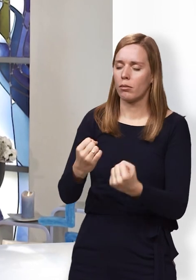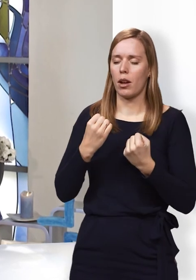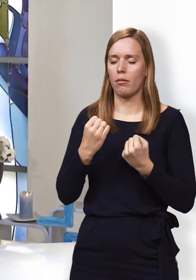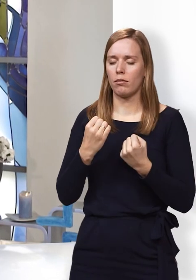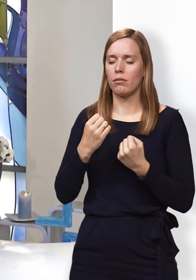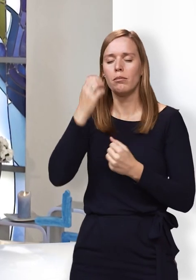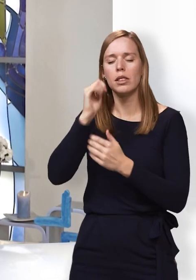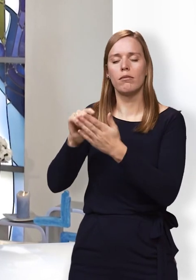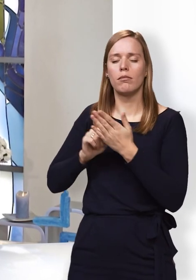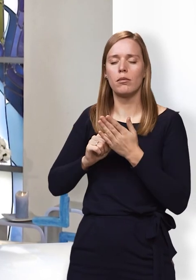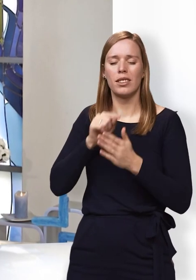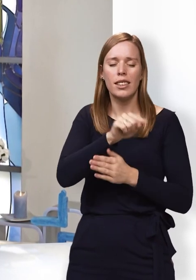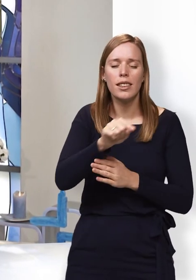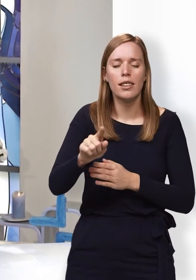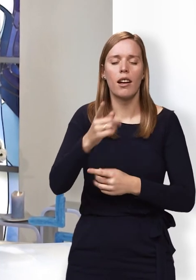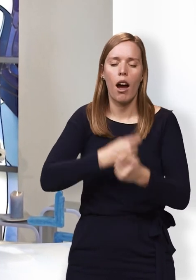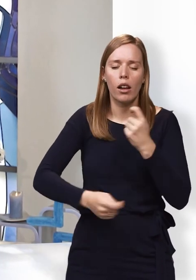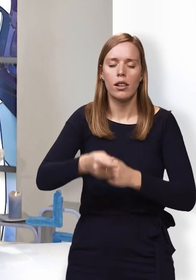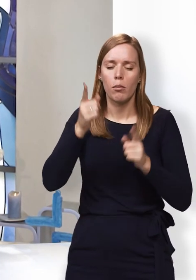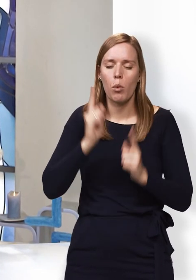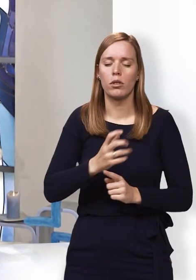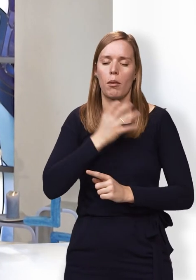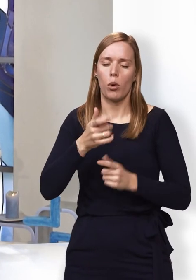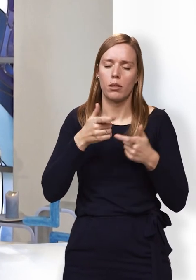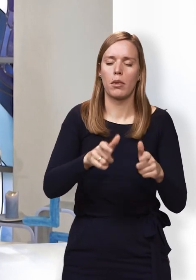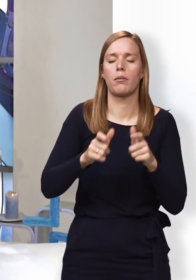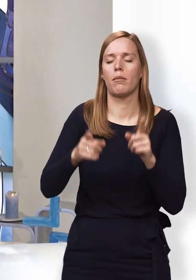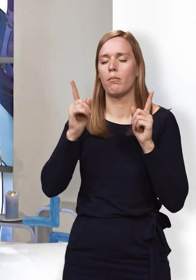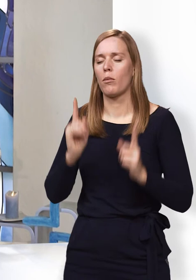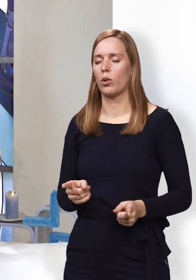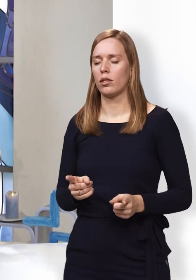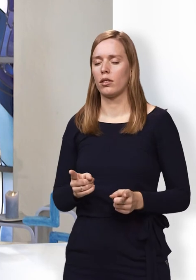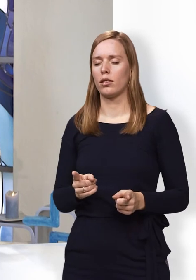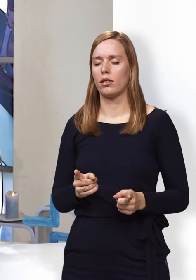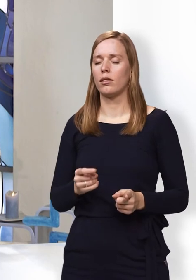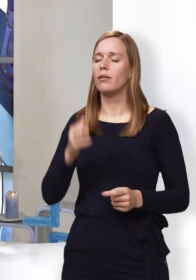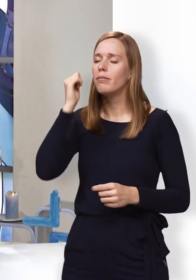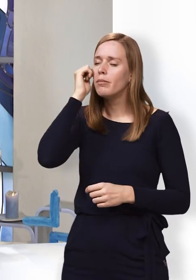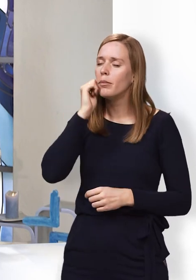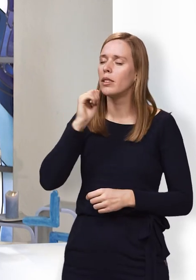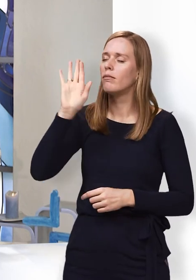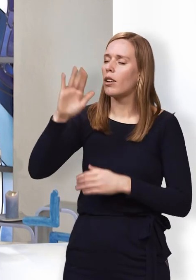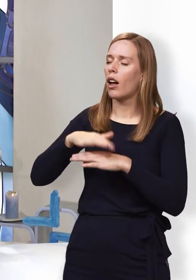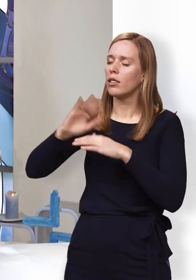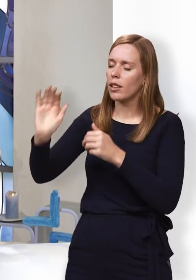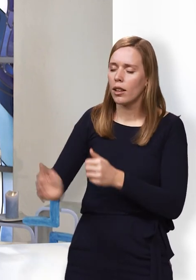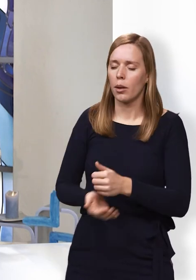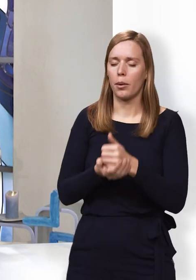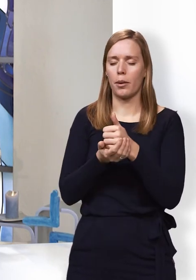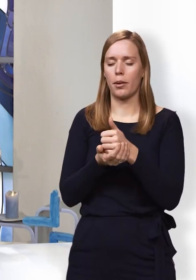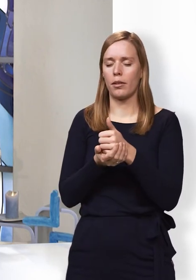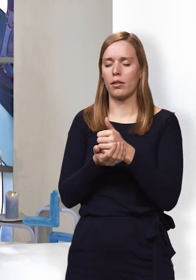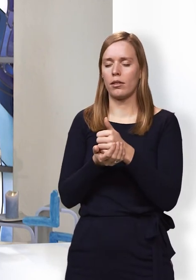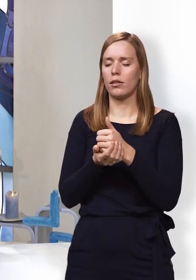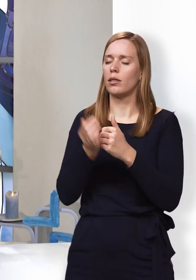handeln müssen, um dem Bösen zu wehren. Und lass uns gehalten sein in deinen Händen. Gib du uns Zuversicht